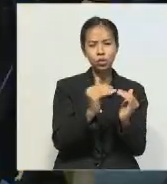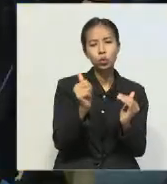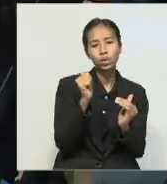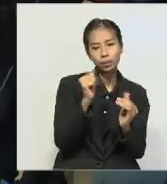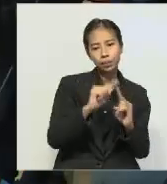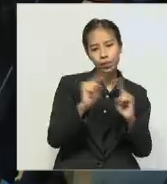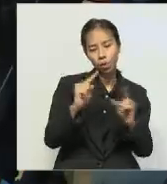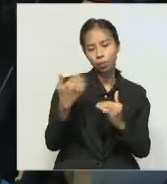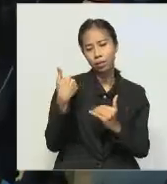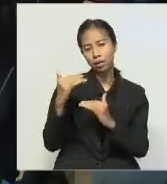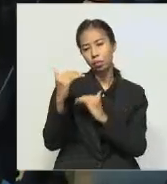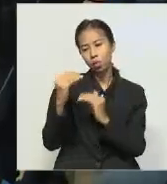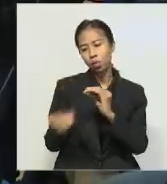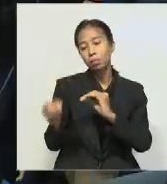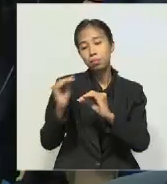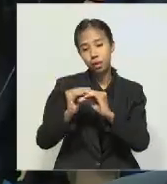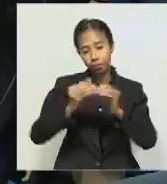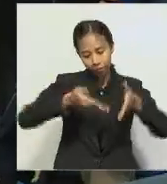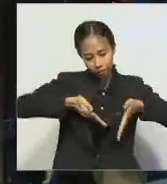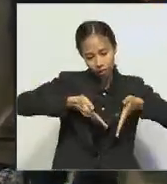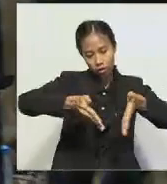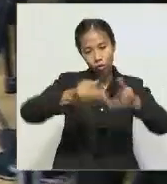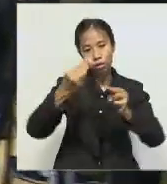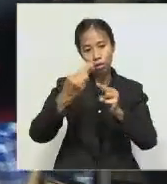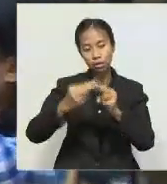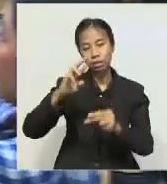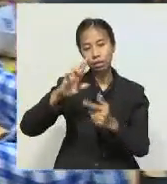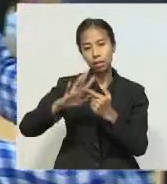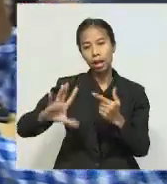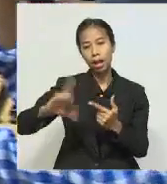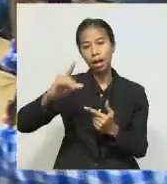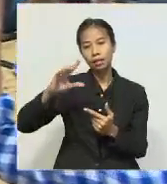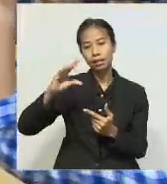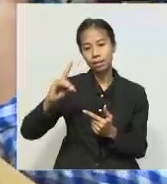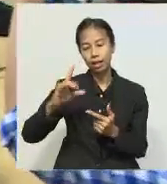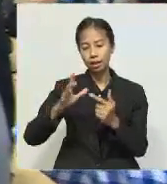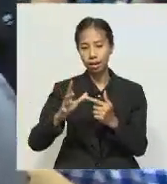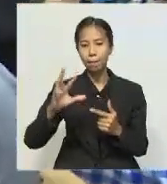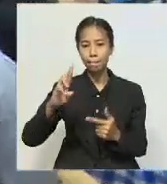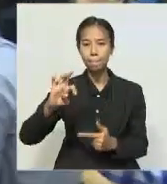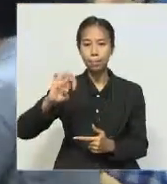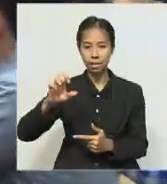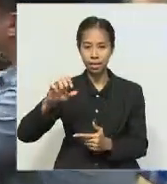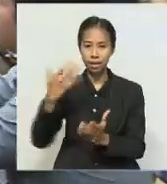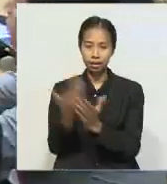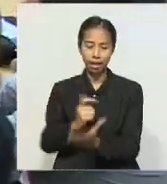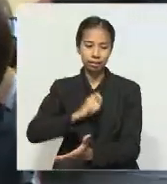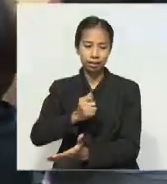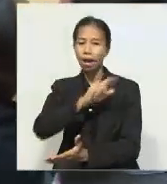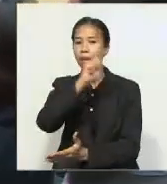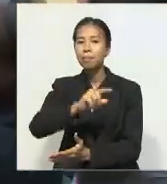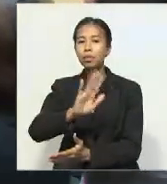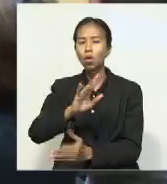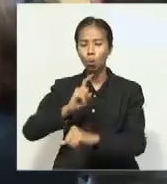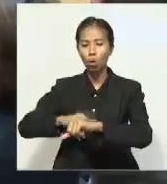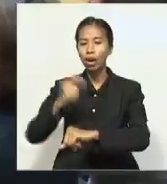พิ่มเติมข้อกำหนดการจอดบริเวณถนนราชดำริที่จะยกเว้นการจัดเก็บค่าที่จอดในช่วงเวลาตี